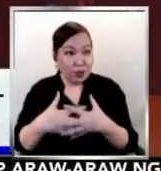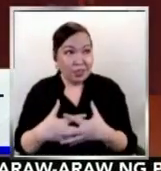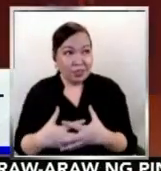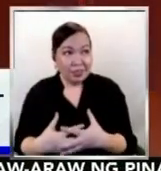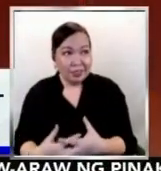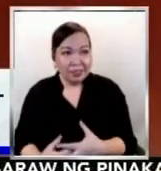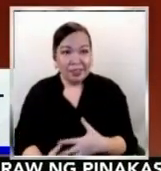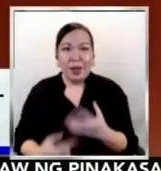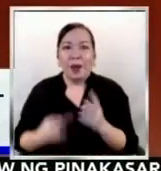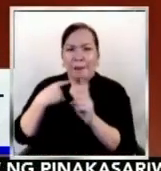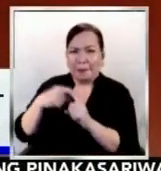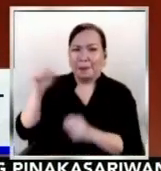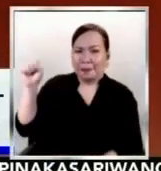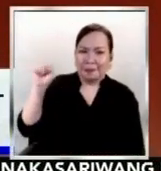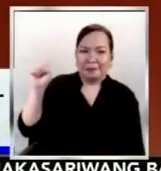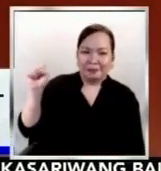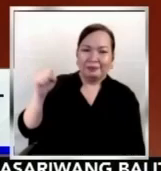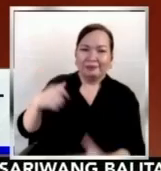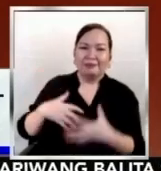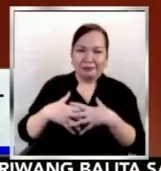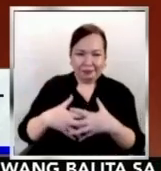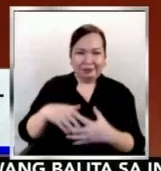ako.